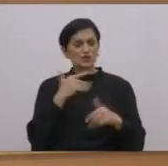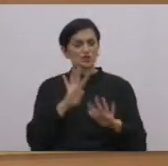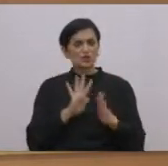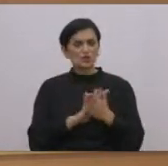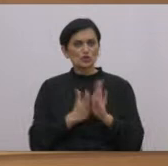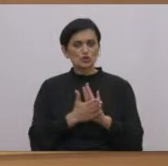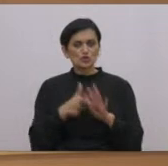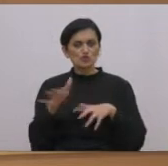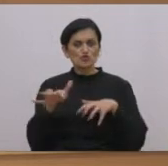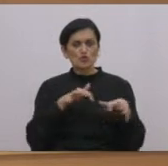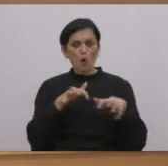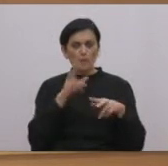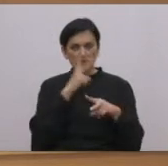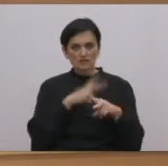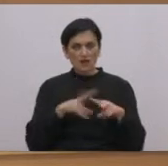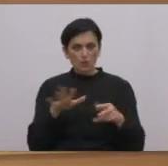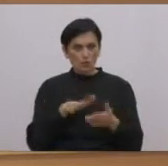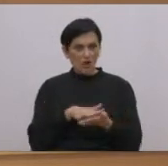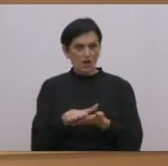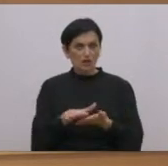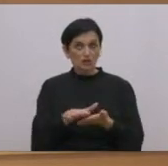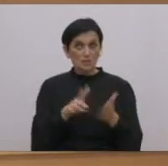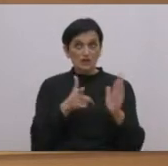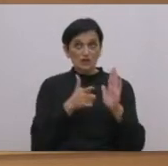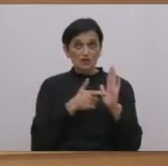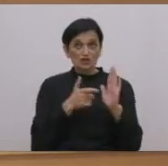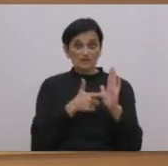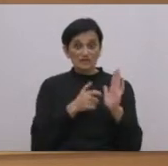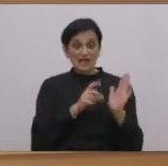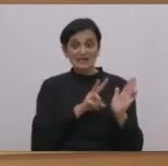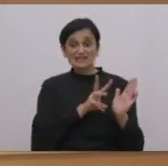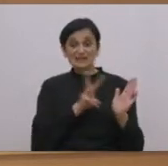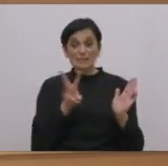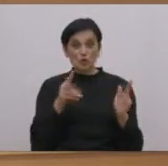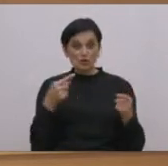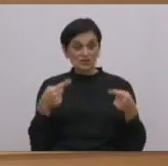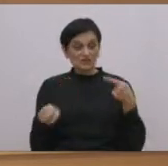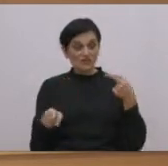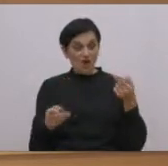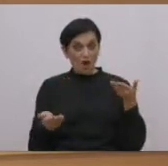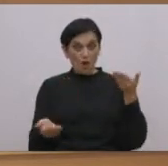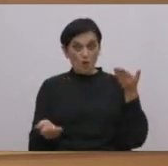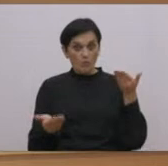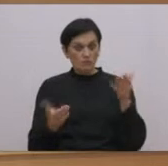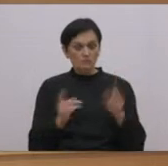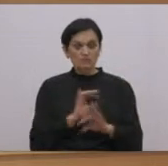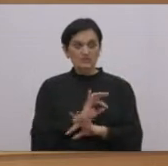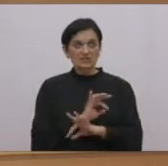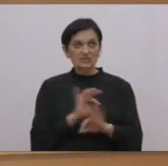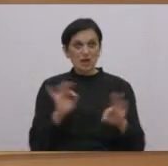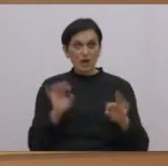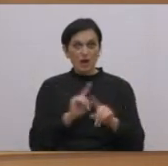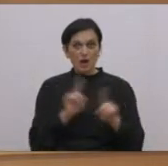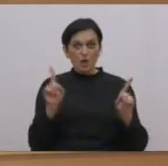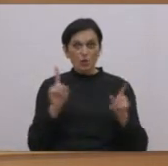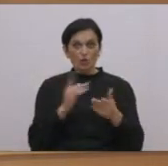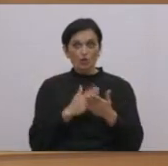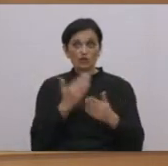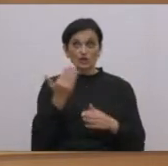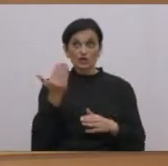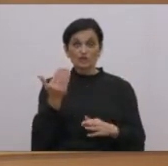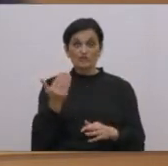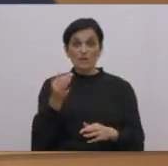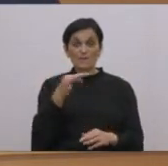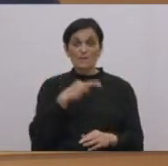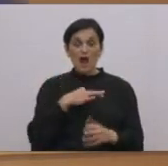ნიშნავს კორუფციას და დაკარგულ ხარჯებს. 700 მილიონით არის სხვაობა და საოცარი რამე ხდება. თქვენგან მივიღეთ